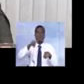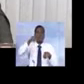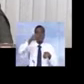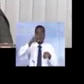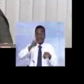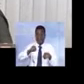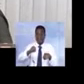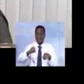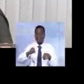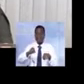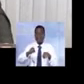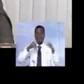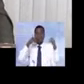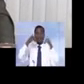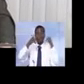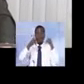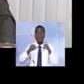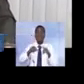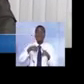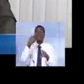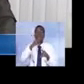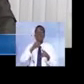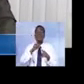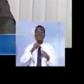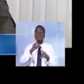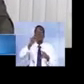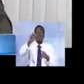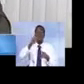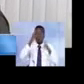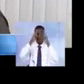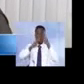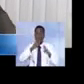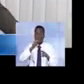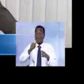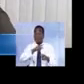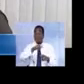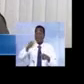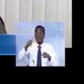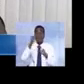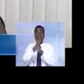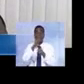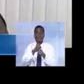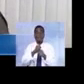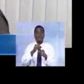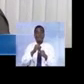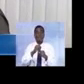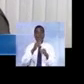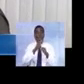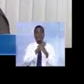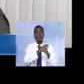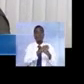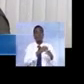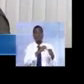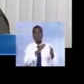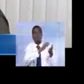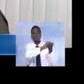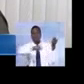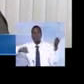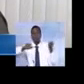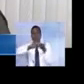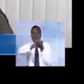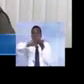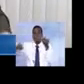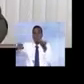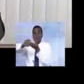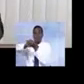qui ne respectent pas leur cahier des charges, qui ne sont pas à jour de leurs engagements, progressivement sortent du marché. Tout